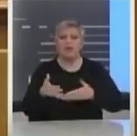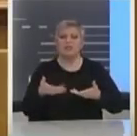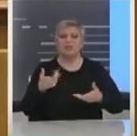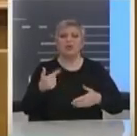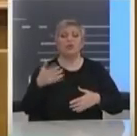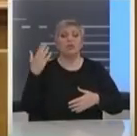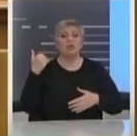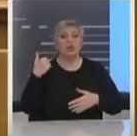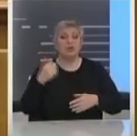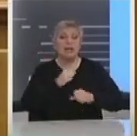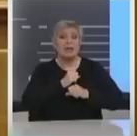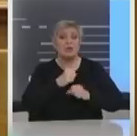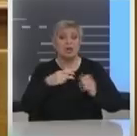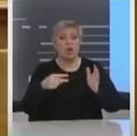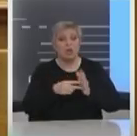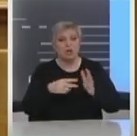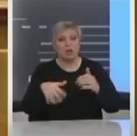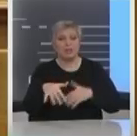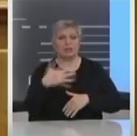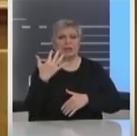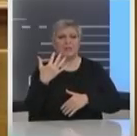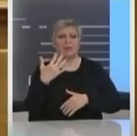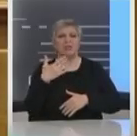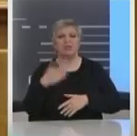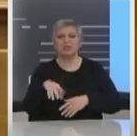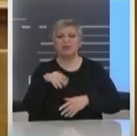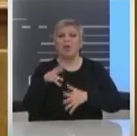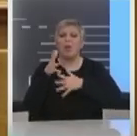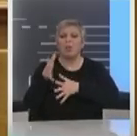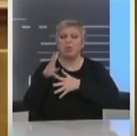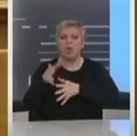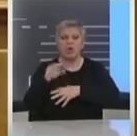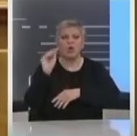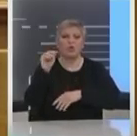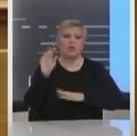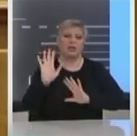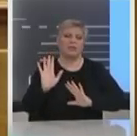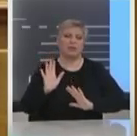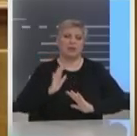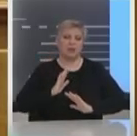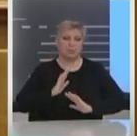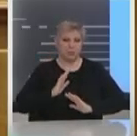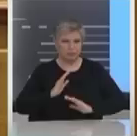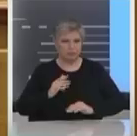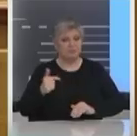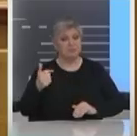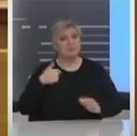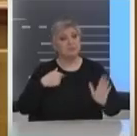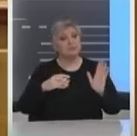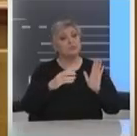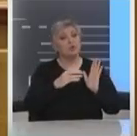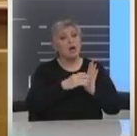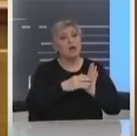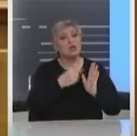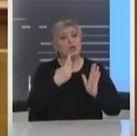του 2015. Λοιπόν, εμείς, κύριοι Υπουργοί, θα ψηφίσουμε το άρθρο